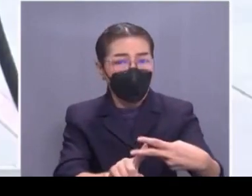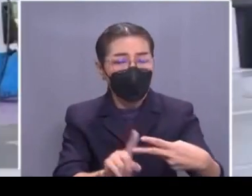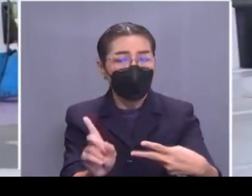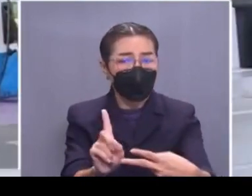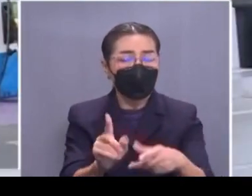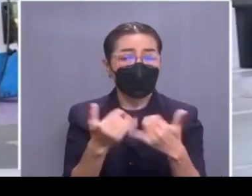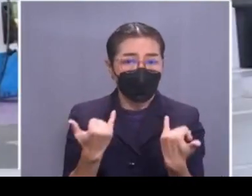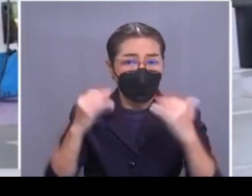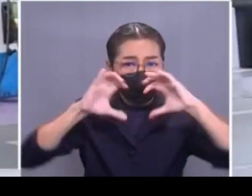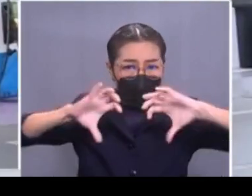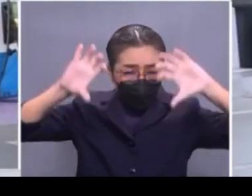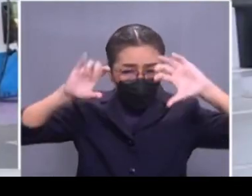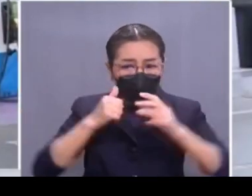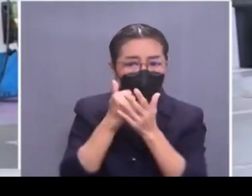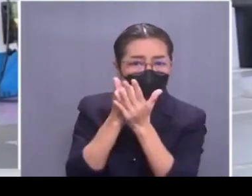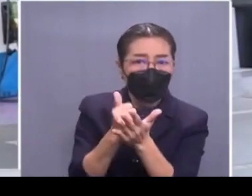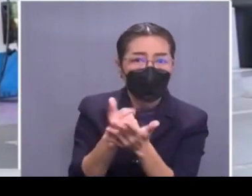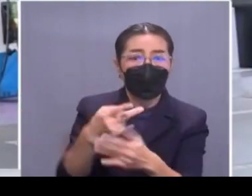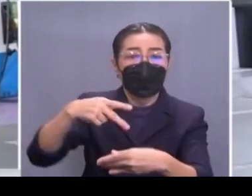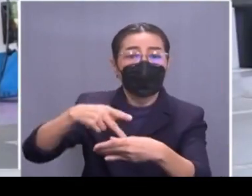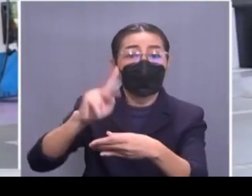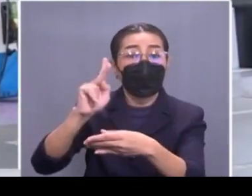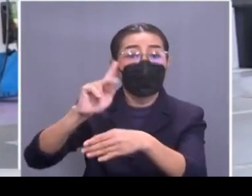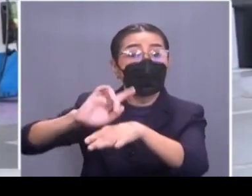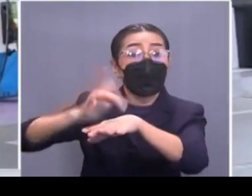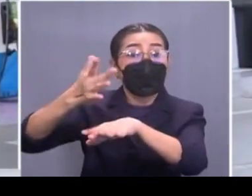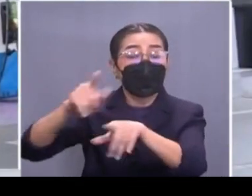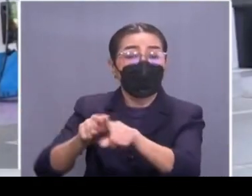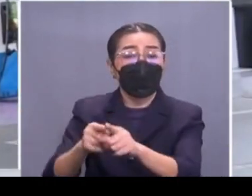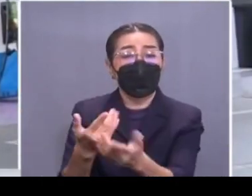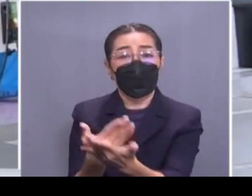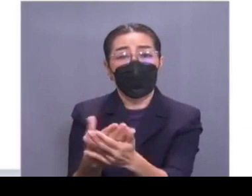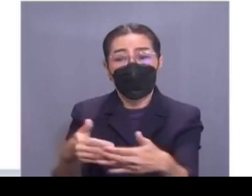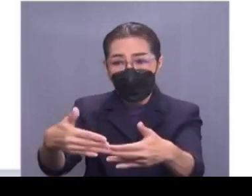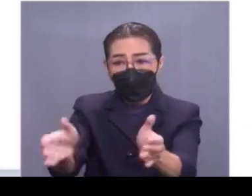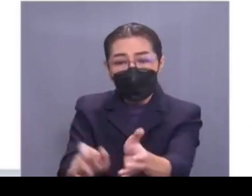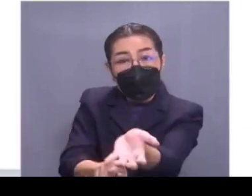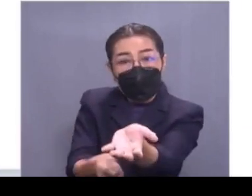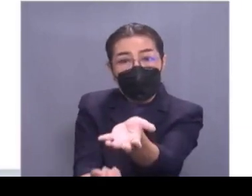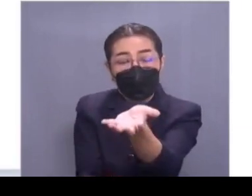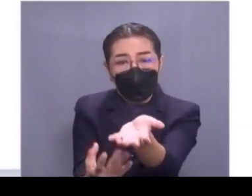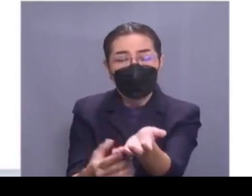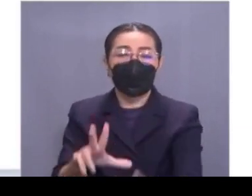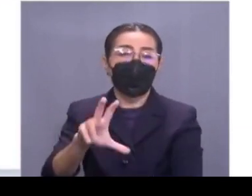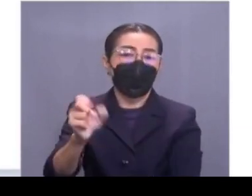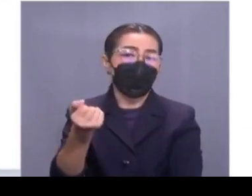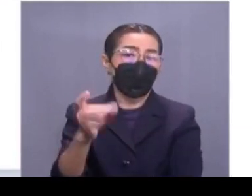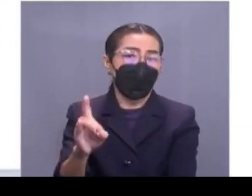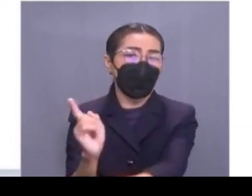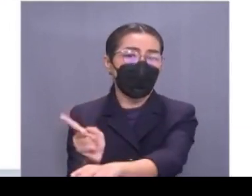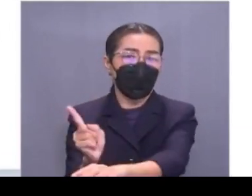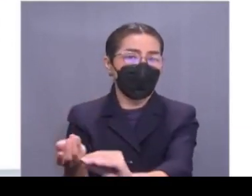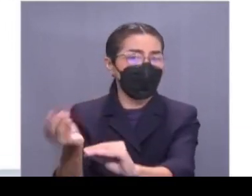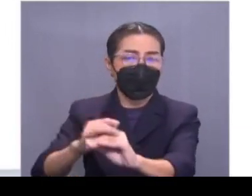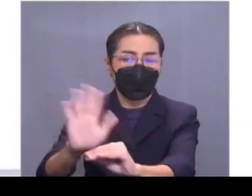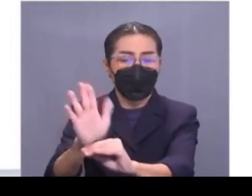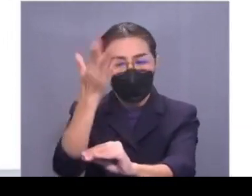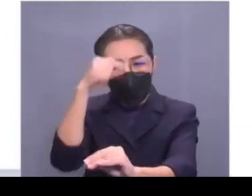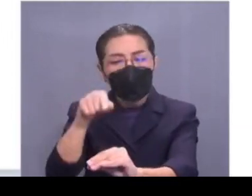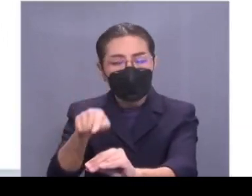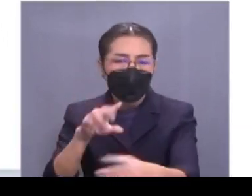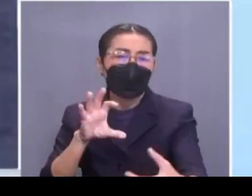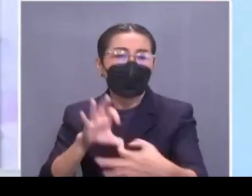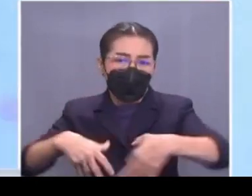ฐบาลเองก็ต้องช่วยตรึงราคาแก๊สหุงต้มเอาไว้318 บาทต่อถังด้วยเพราะอันนี้ก็ถือเป็นปัจจัยสำคัญในการดำรงชีวิตของประชาช